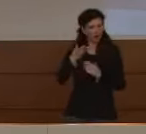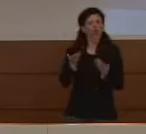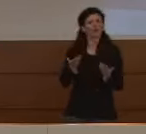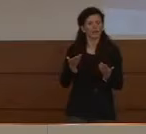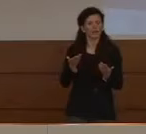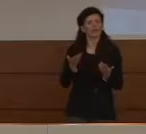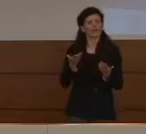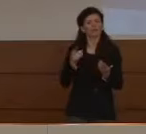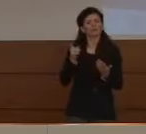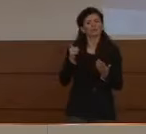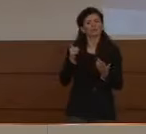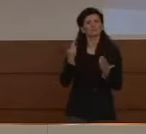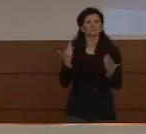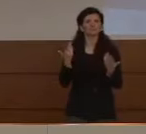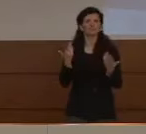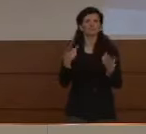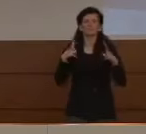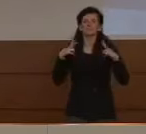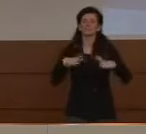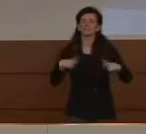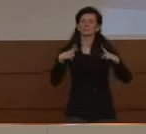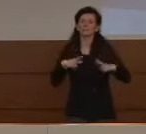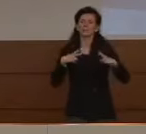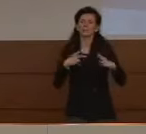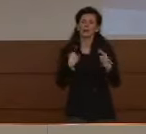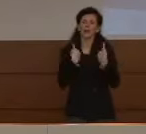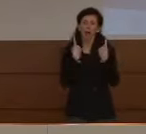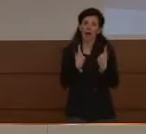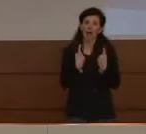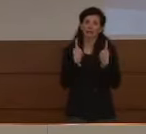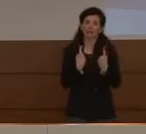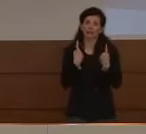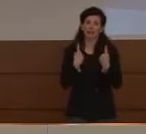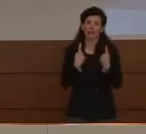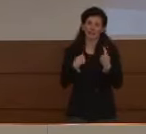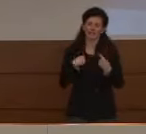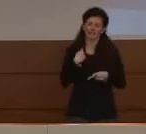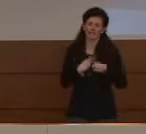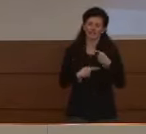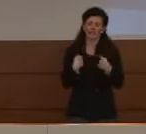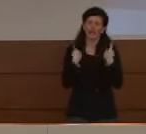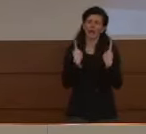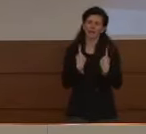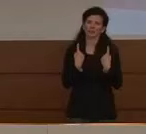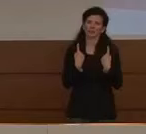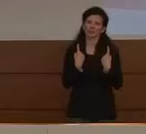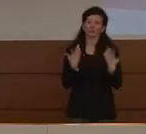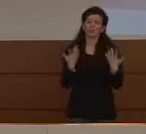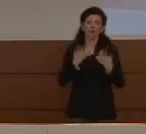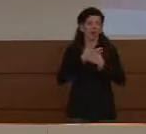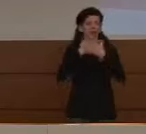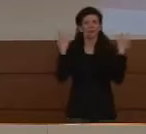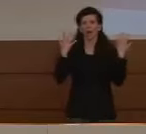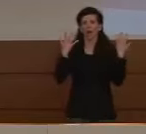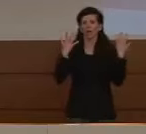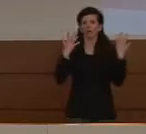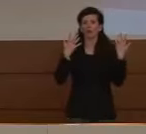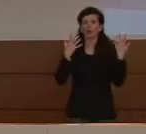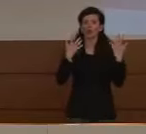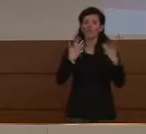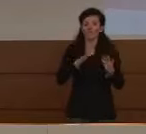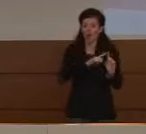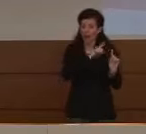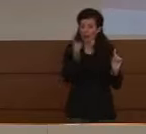poteva essere un auspicabile atteso ma resta ben chiaro che bisogna continuare su ciò che viene fatto con